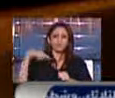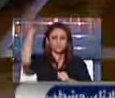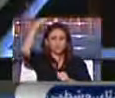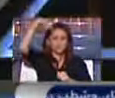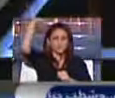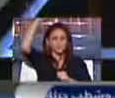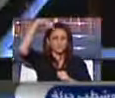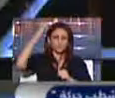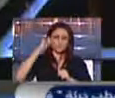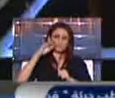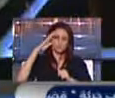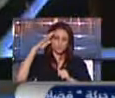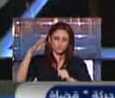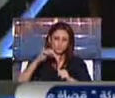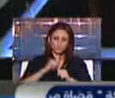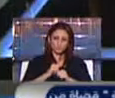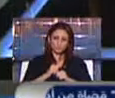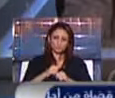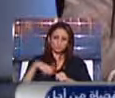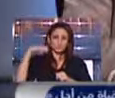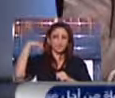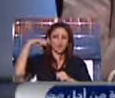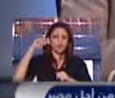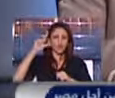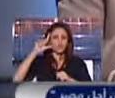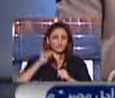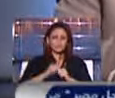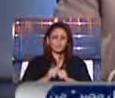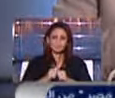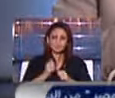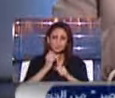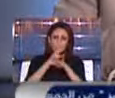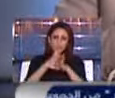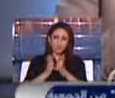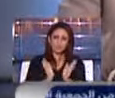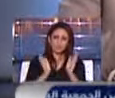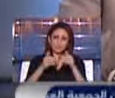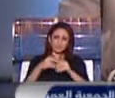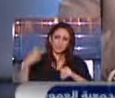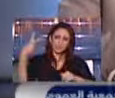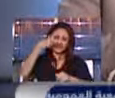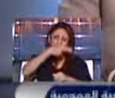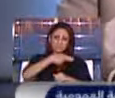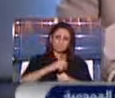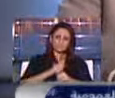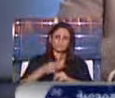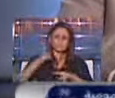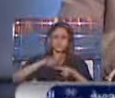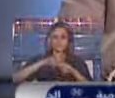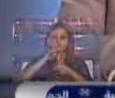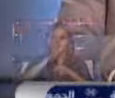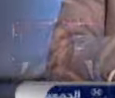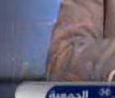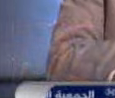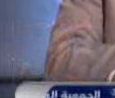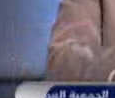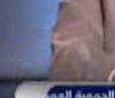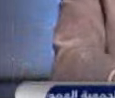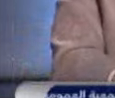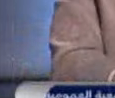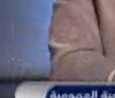للدكتور محمد ابو الغار رئيس الحزب المصري الديمقراطي. نطلع فاصل اعلاني ونرجع تاني نكمل حوارنا مع ضيوفنا في